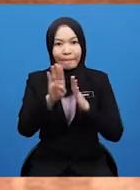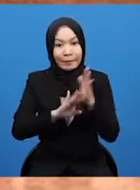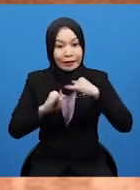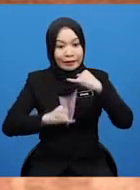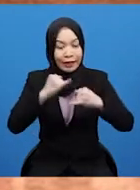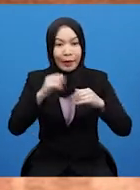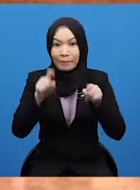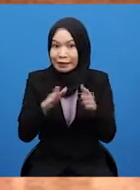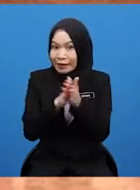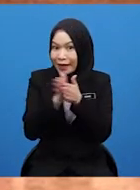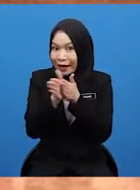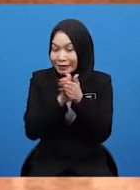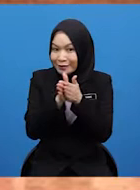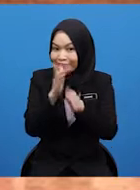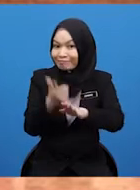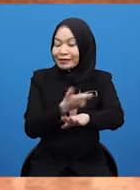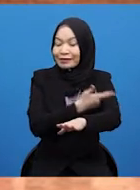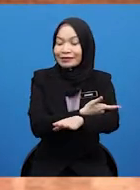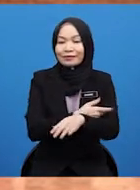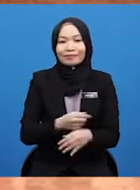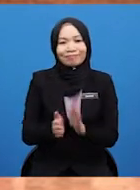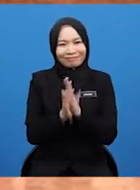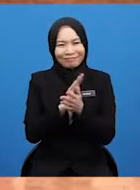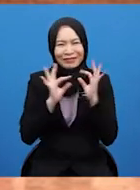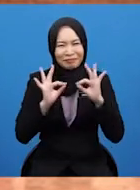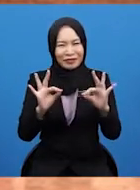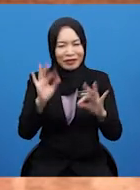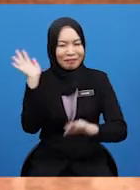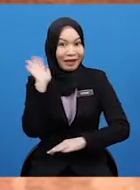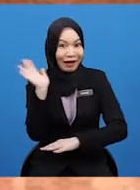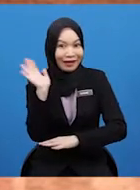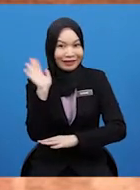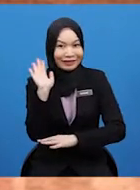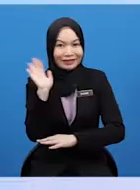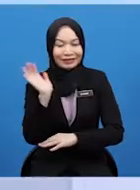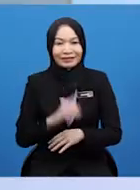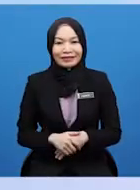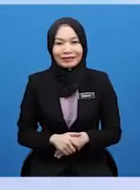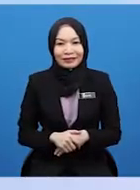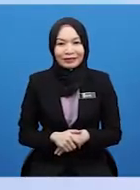rajin. Practice, make perfect. Jumpa lagi. Bye.